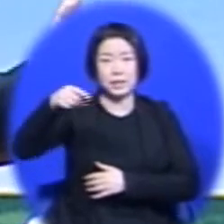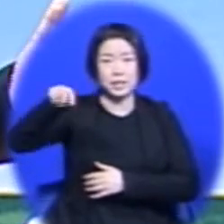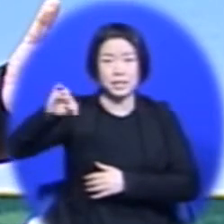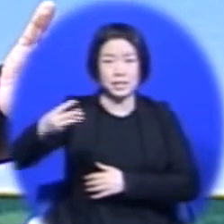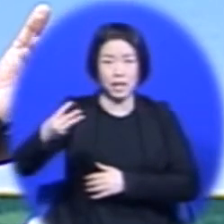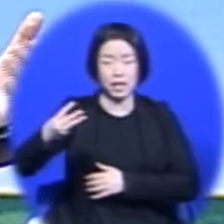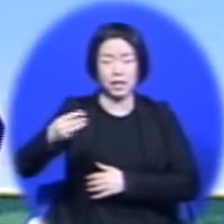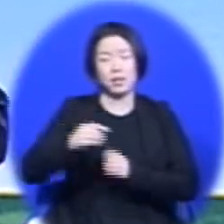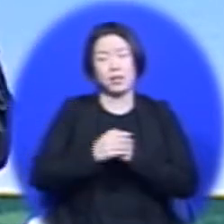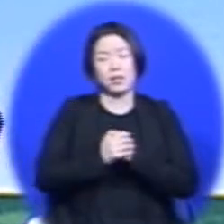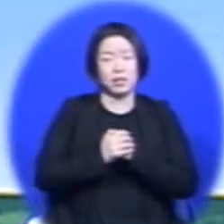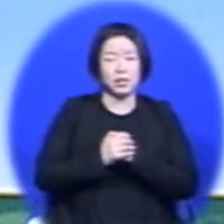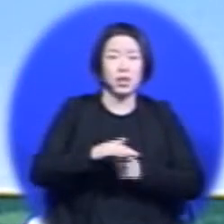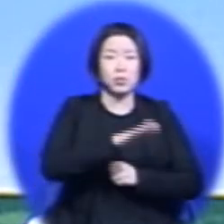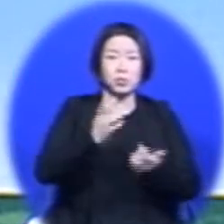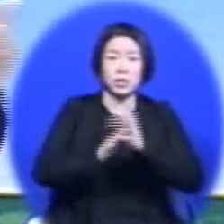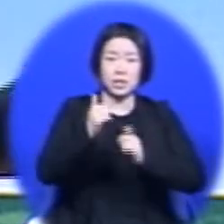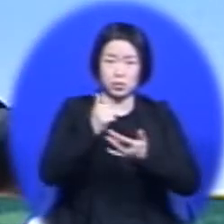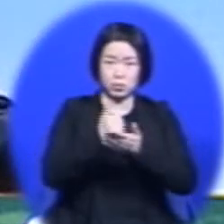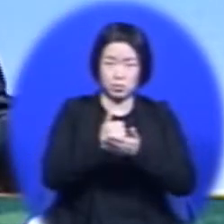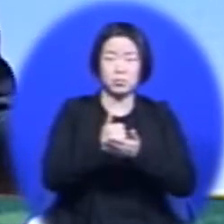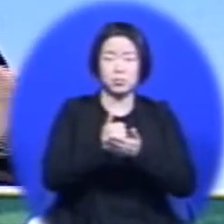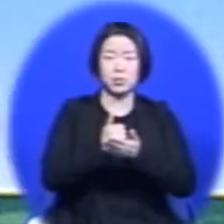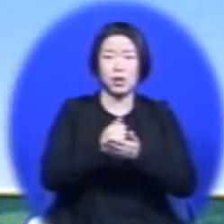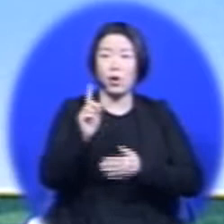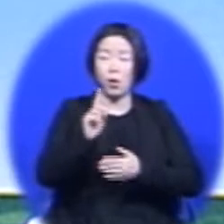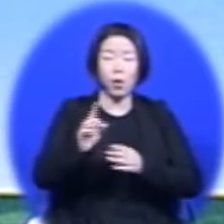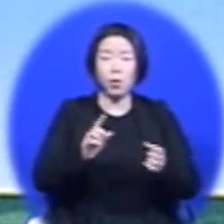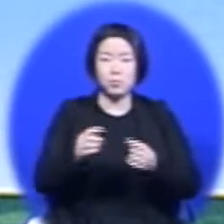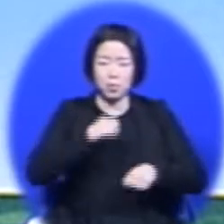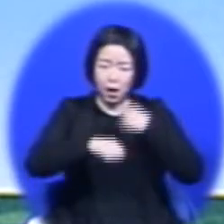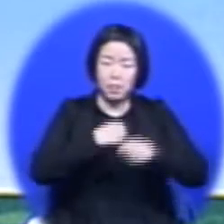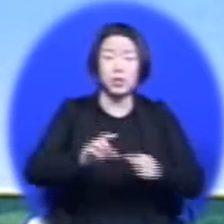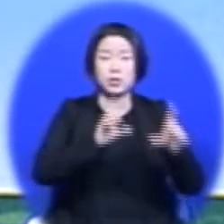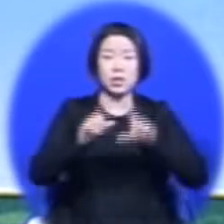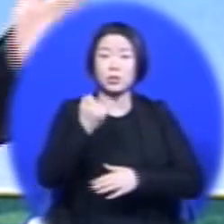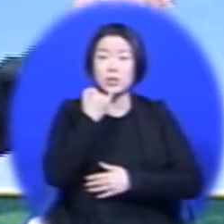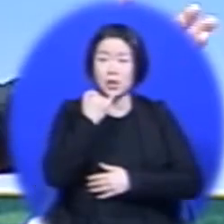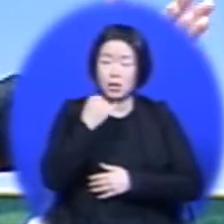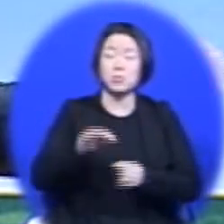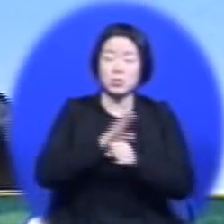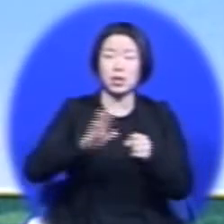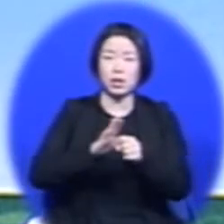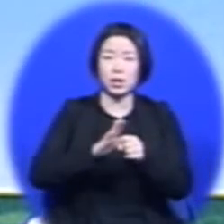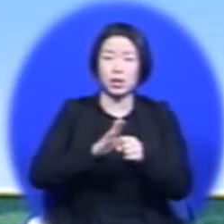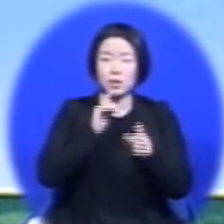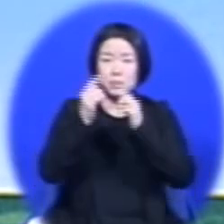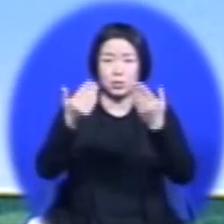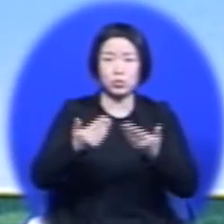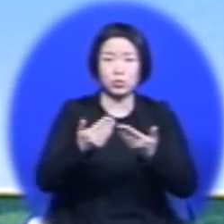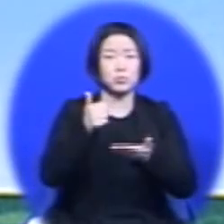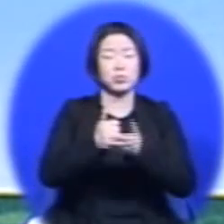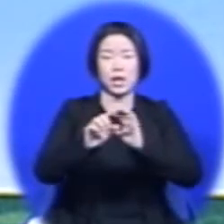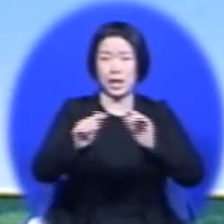되시는 예수님은 우리가 어떻게 살아도 아 그냥 좋아, 그렇게 살아도 나는 너를 사랑해, 이렇게 하시는 분이 아니십니다.